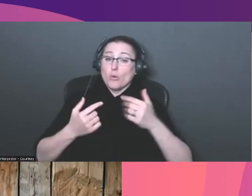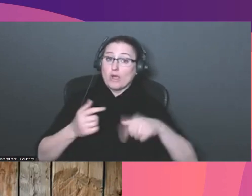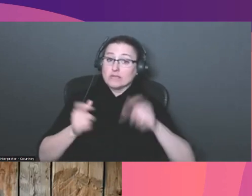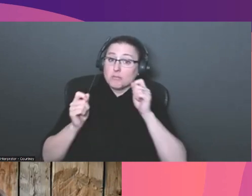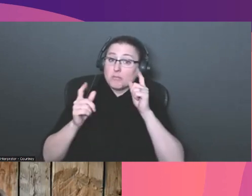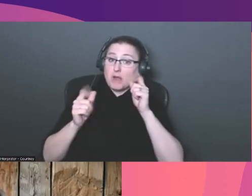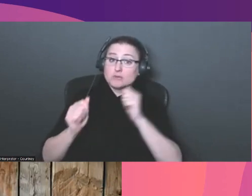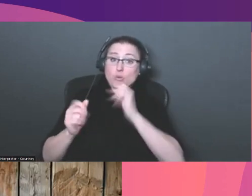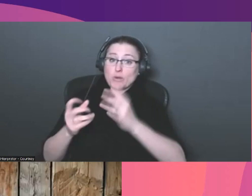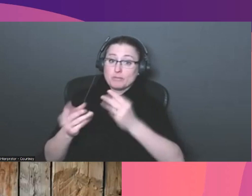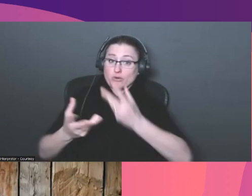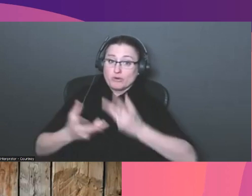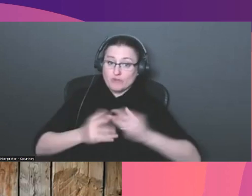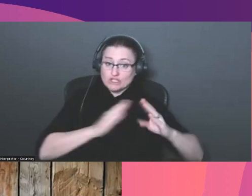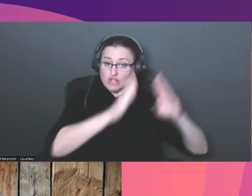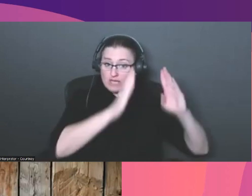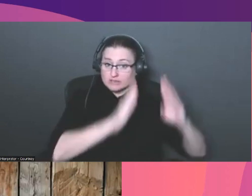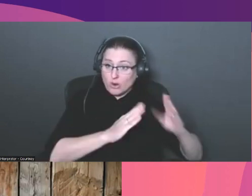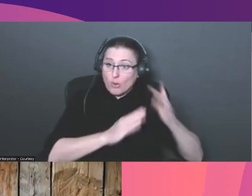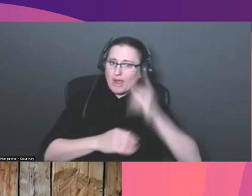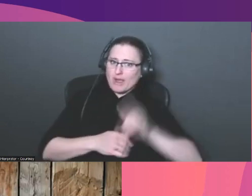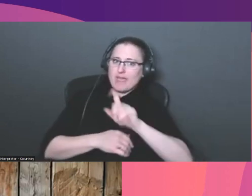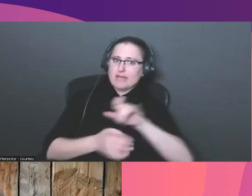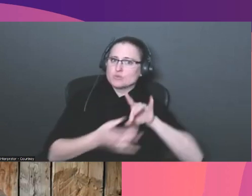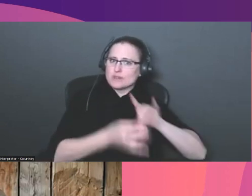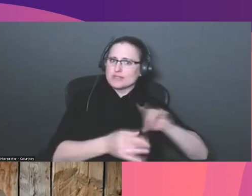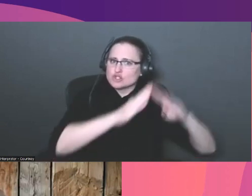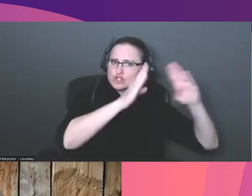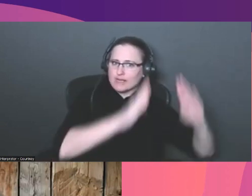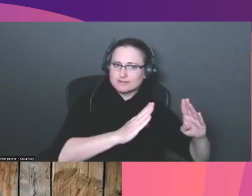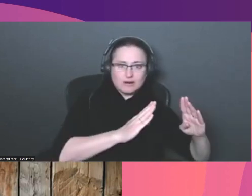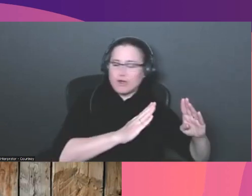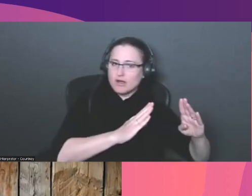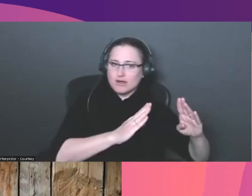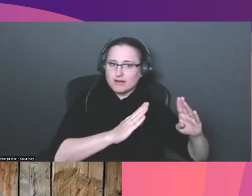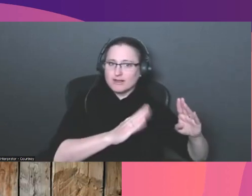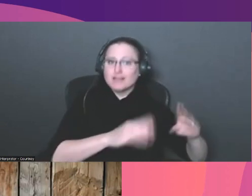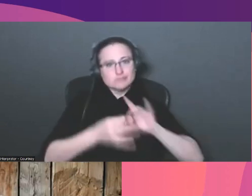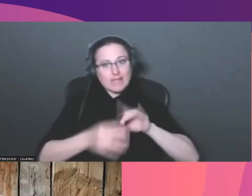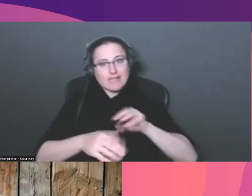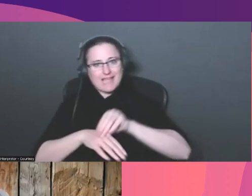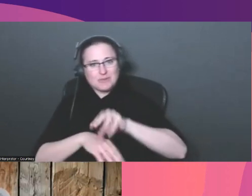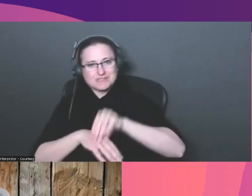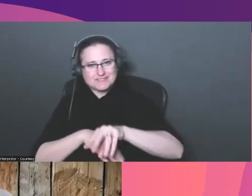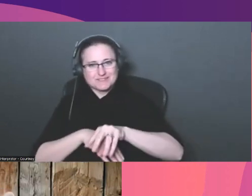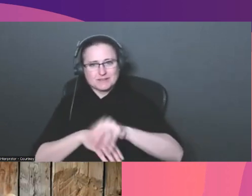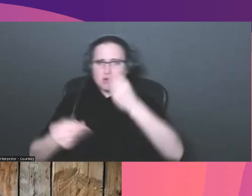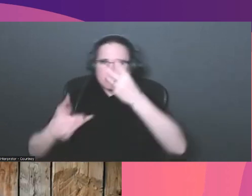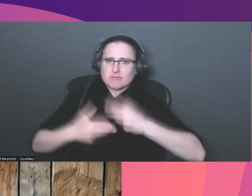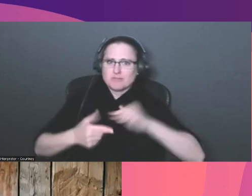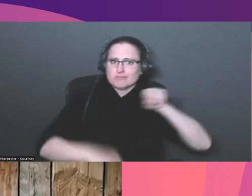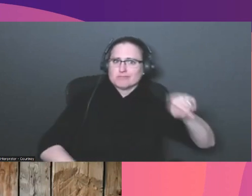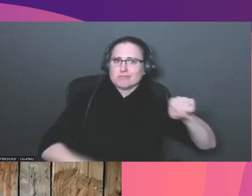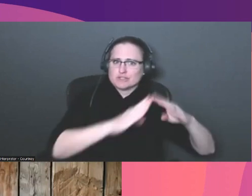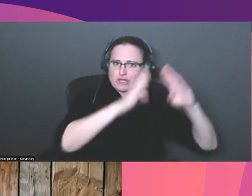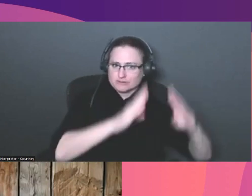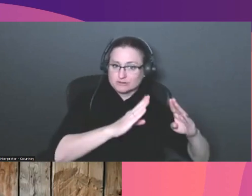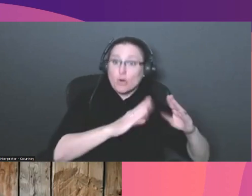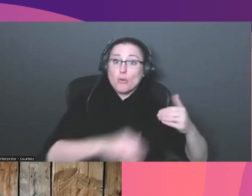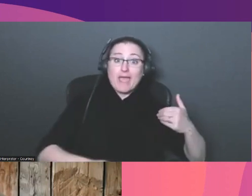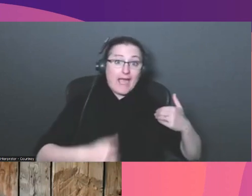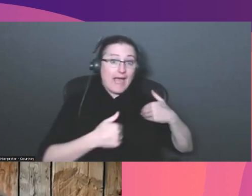Nous avons été surprises que les femmes ont mentionné les refuges parce que notre question n'avait pas à faire avec les refuges ou les maisons